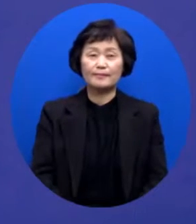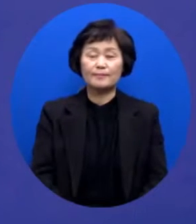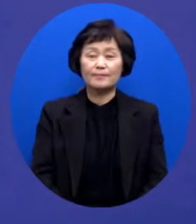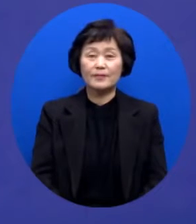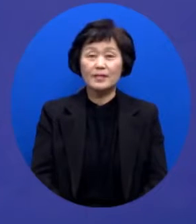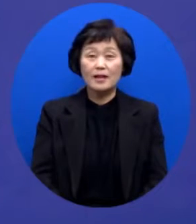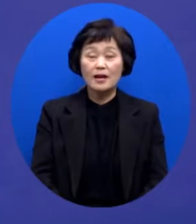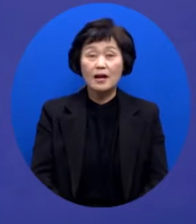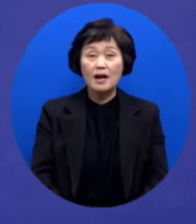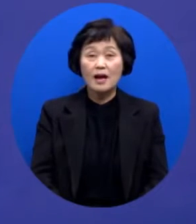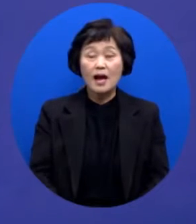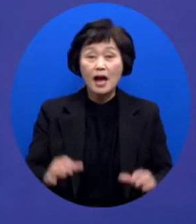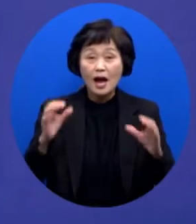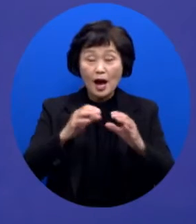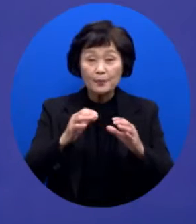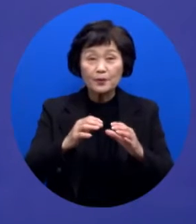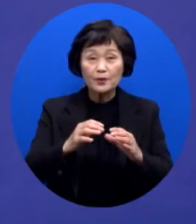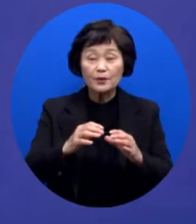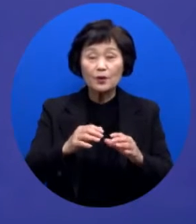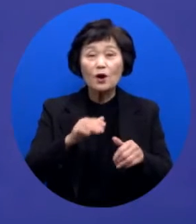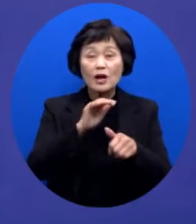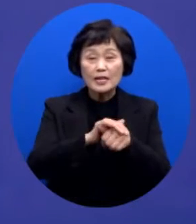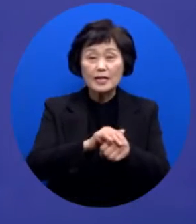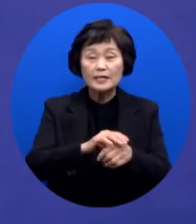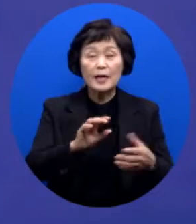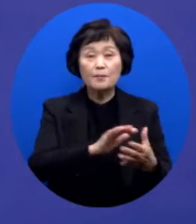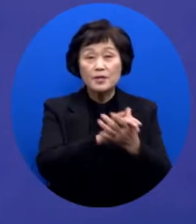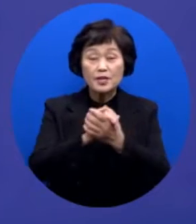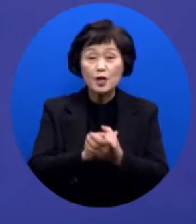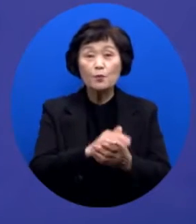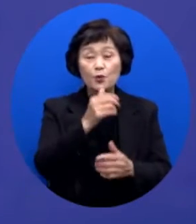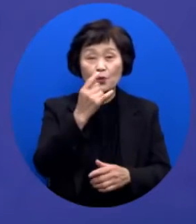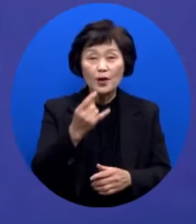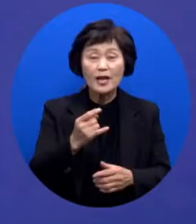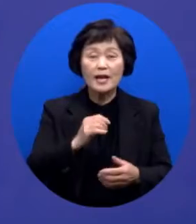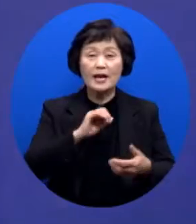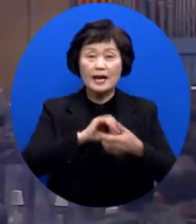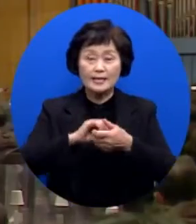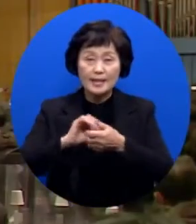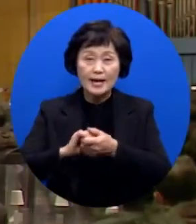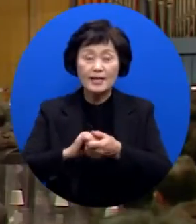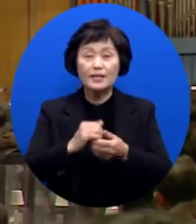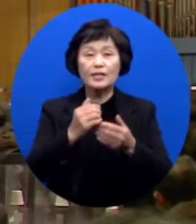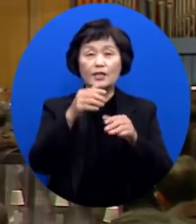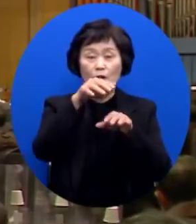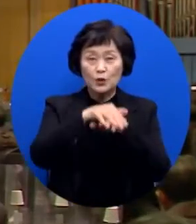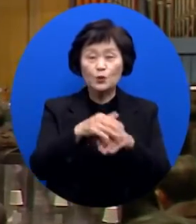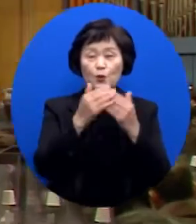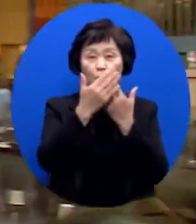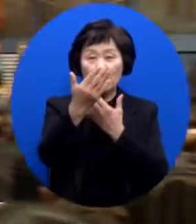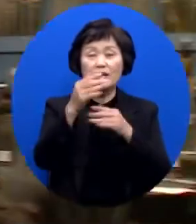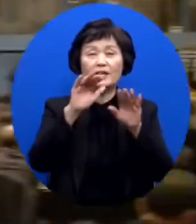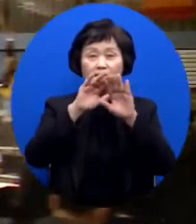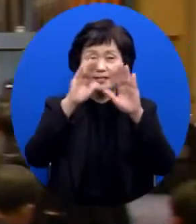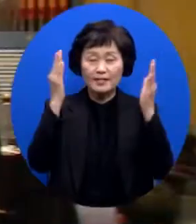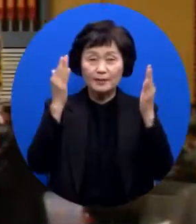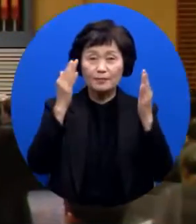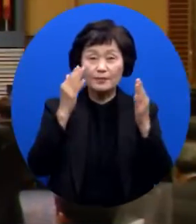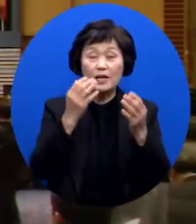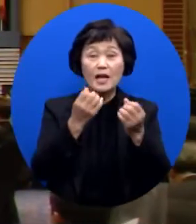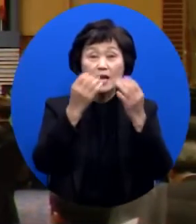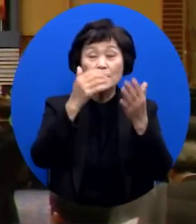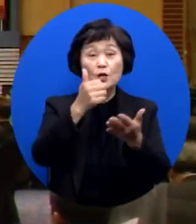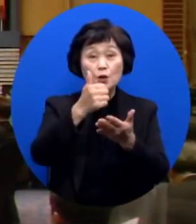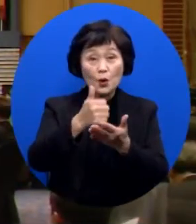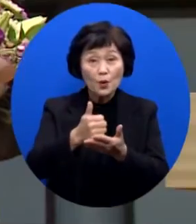대한 예수교 장로회 합동 영남 협의회가 4회 정기총회 를 열었습니다 이날 신임 대표회장 으로